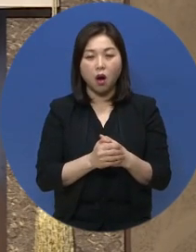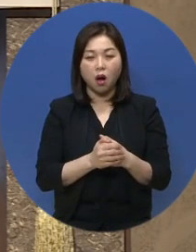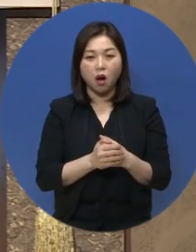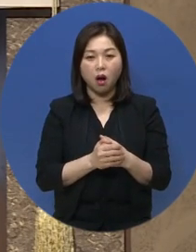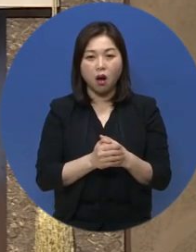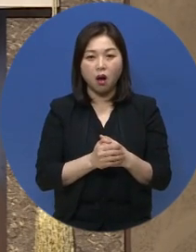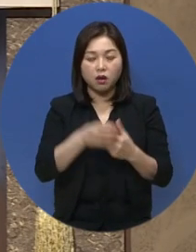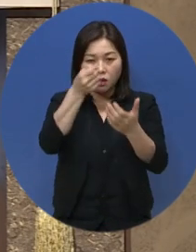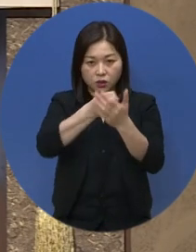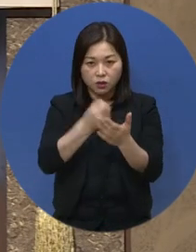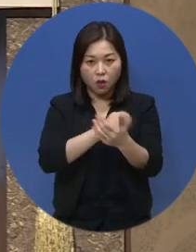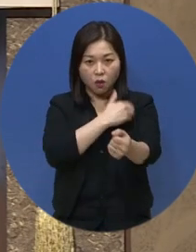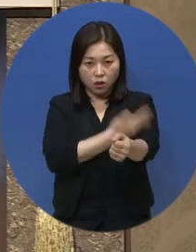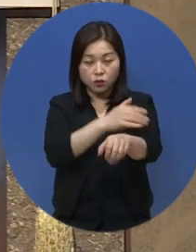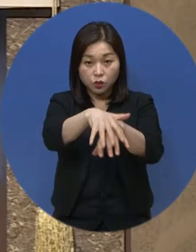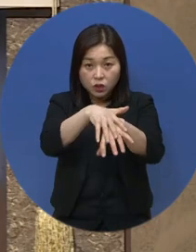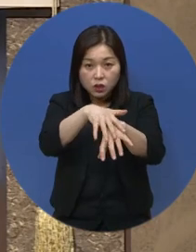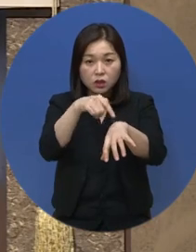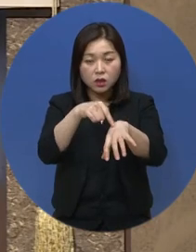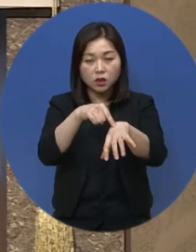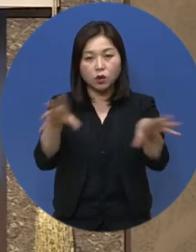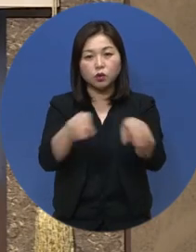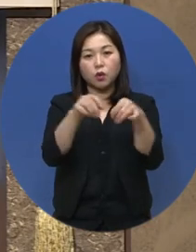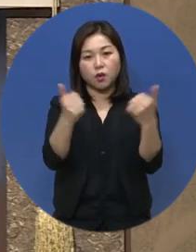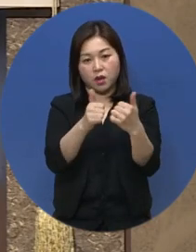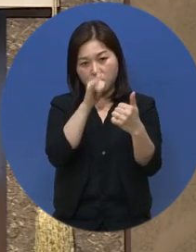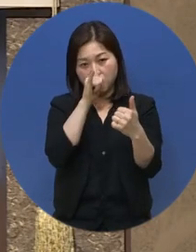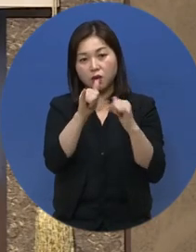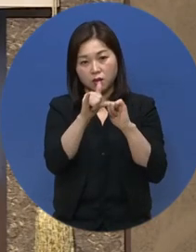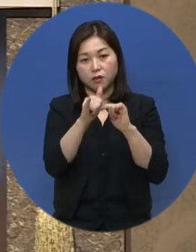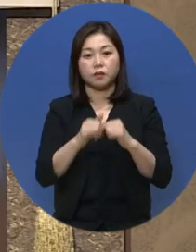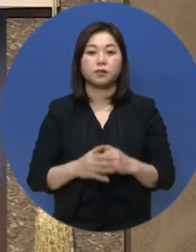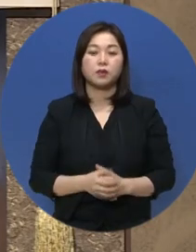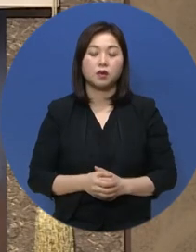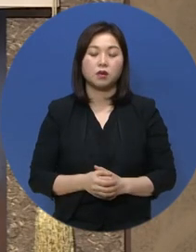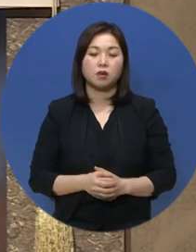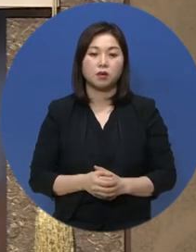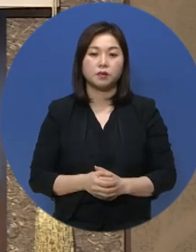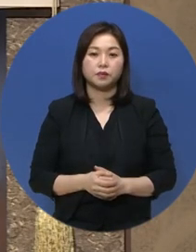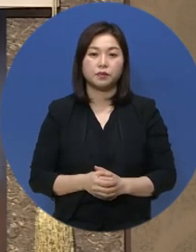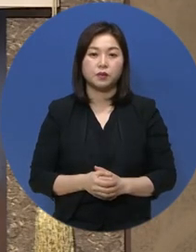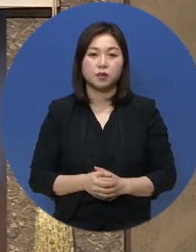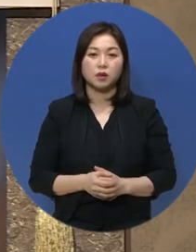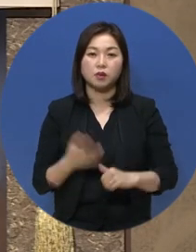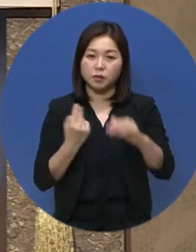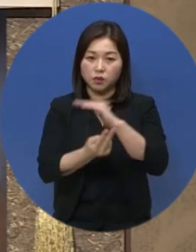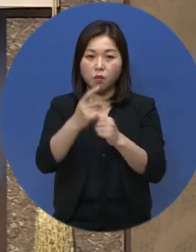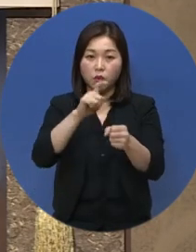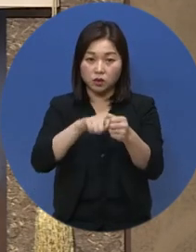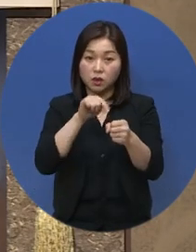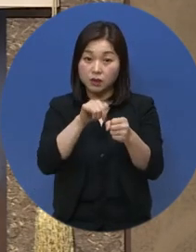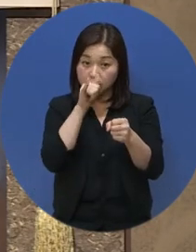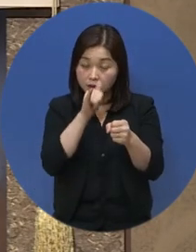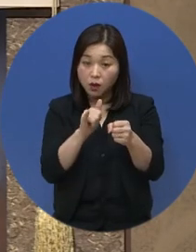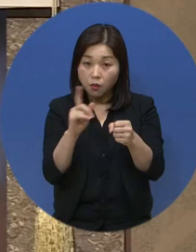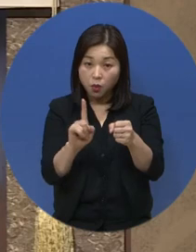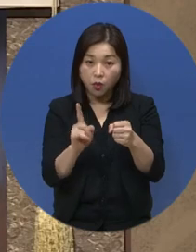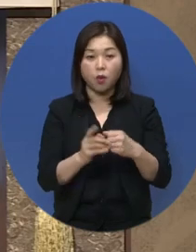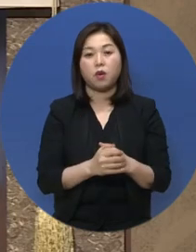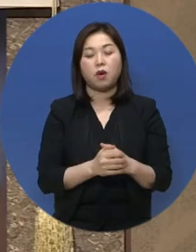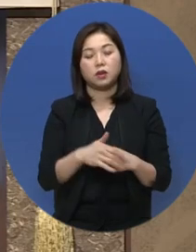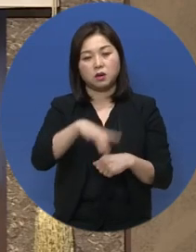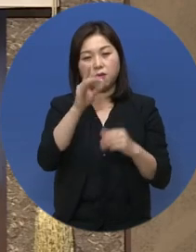있습니다. 저희 단체는 이제 나름대로 비전이 있는데 그 네. 비전은 초창기부터 계속 굳건하게